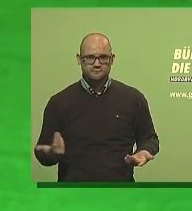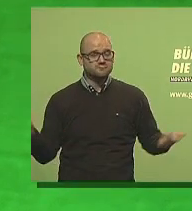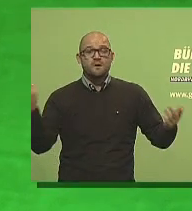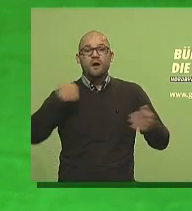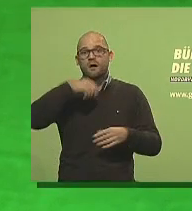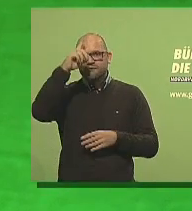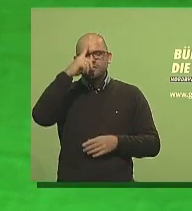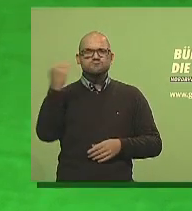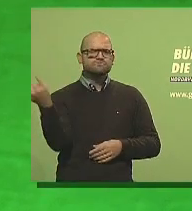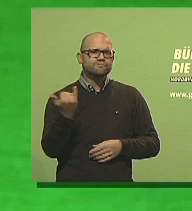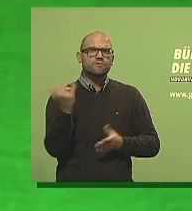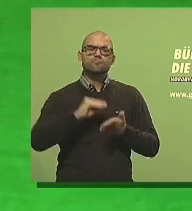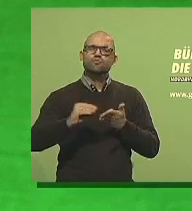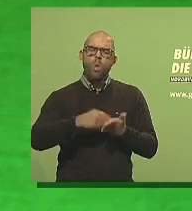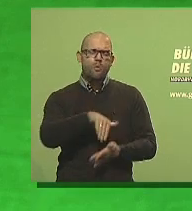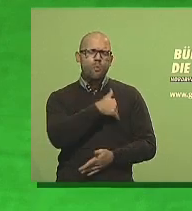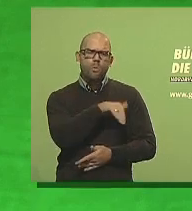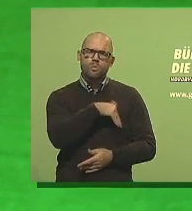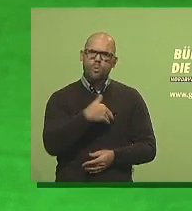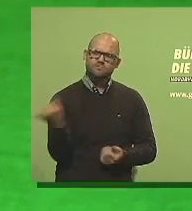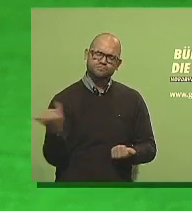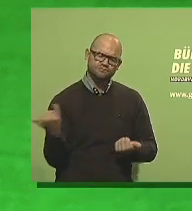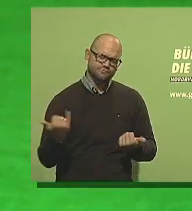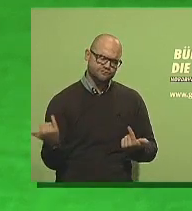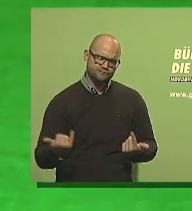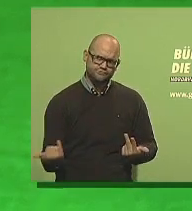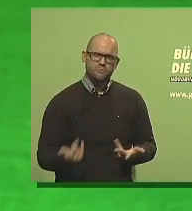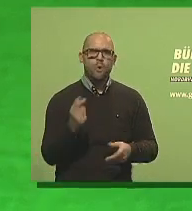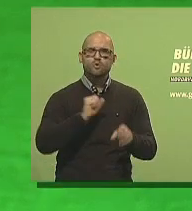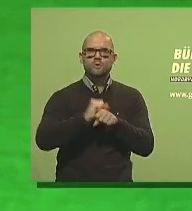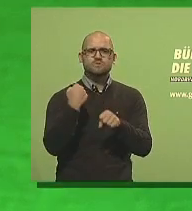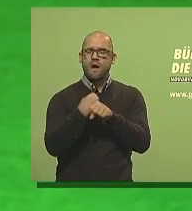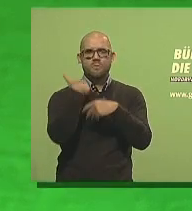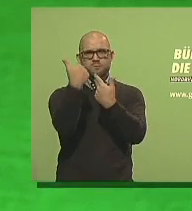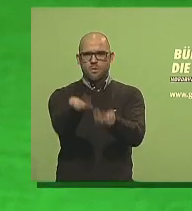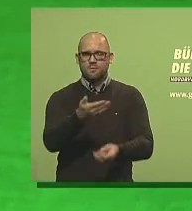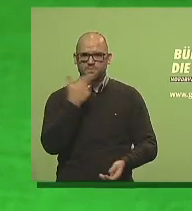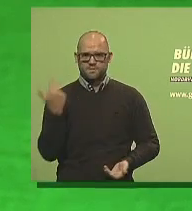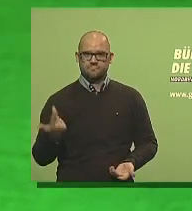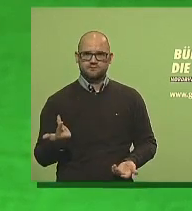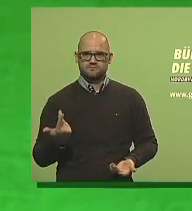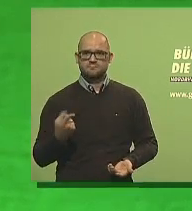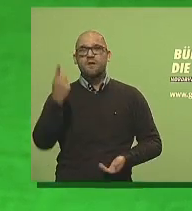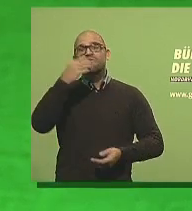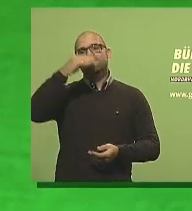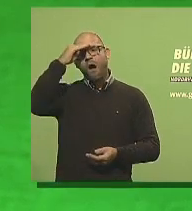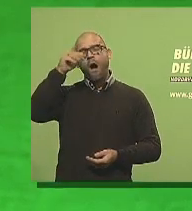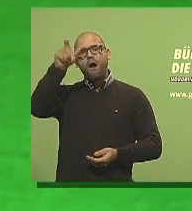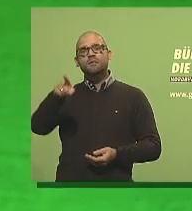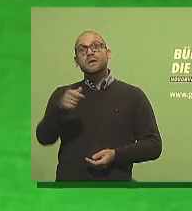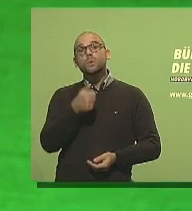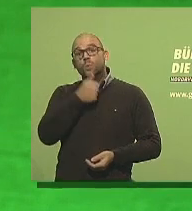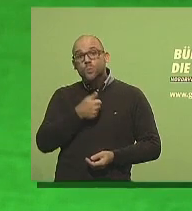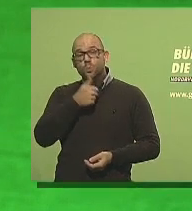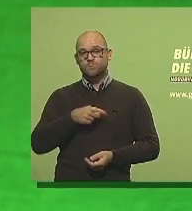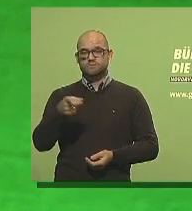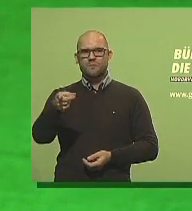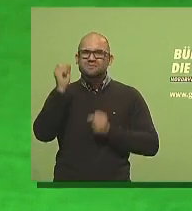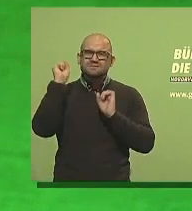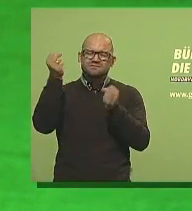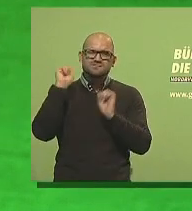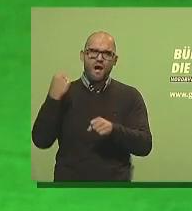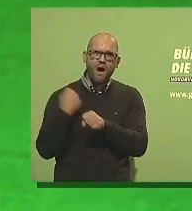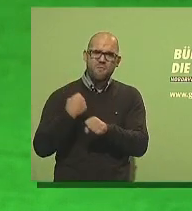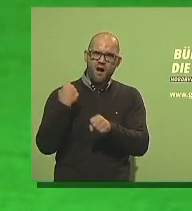Praktika trotzdem keinen Job zu finden, weil wir wissen, wie es dem jungen Vater geht, der gerne mehr Zeit für sein Kind hätte, aber eben